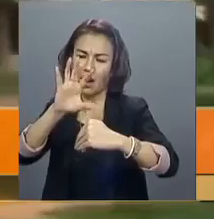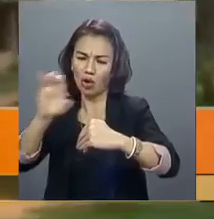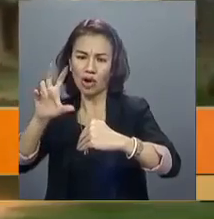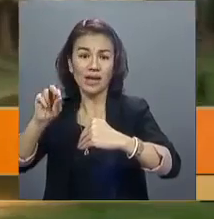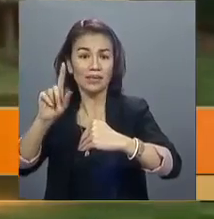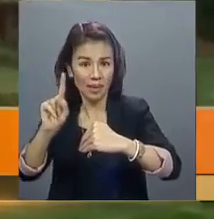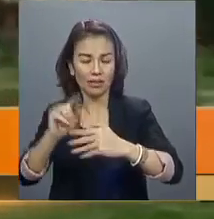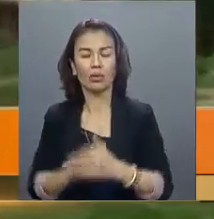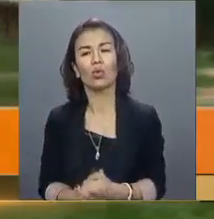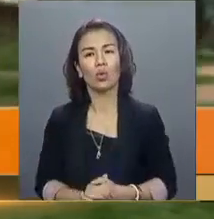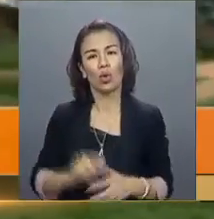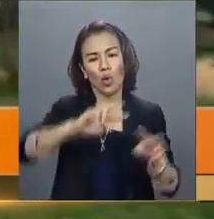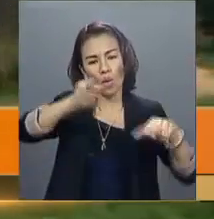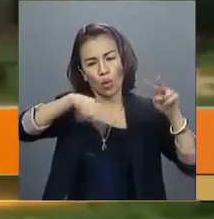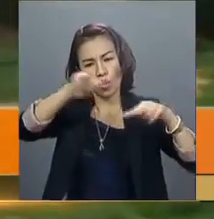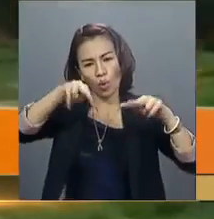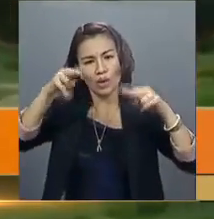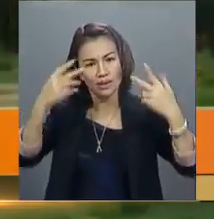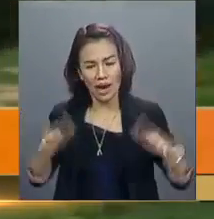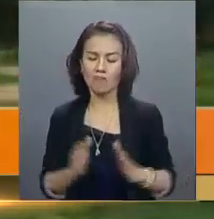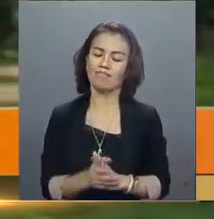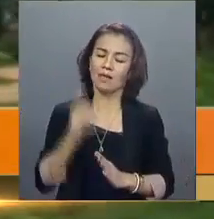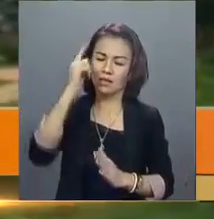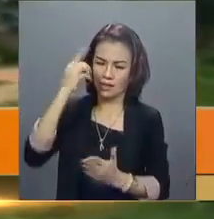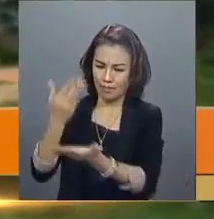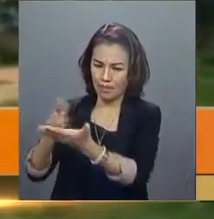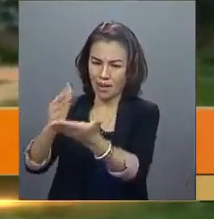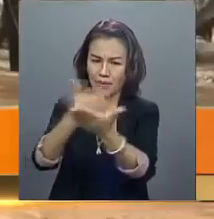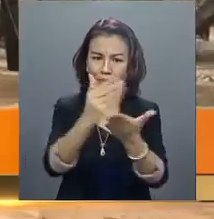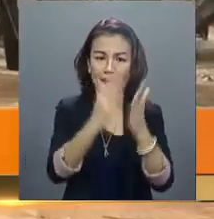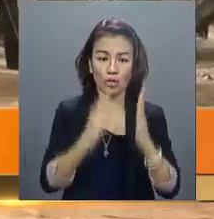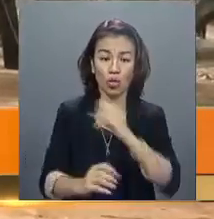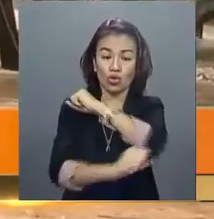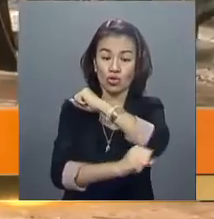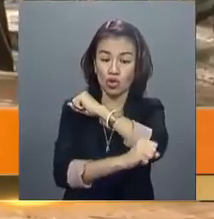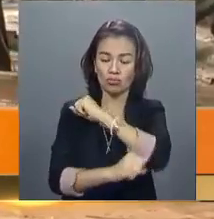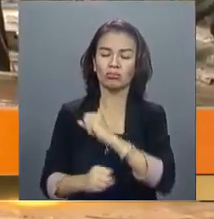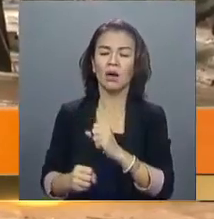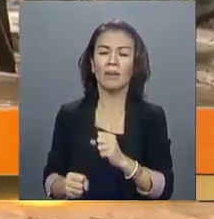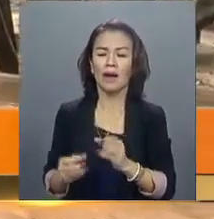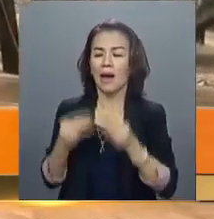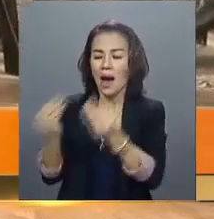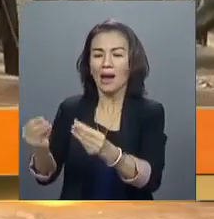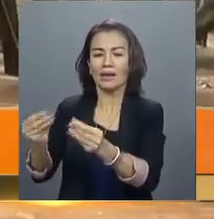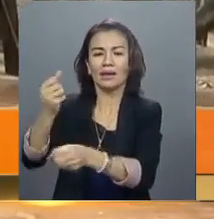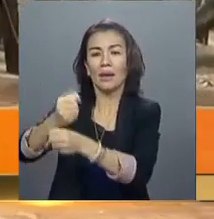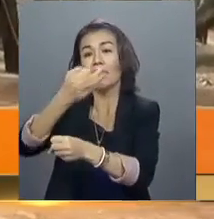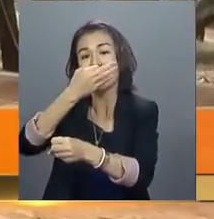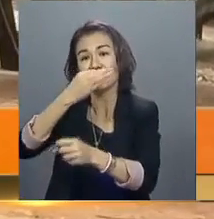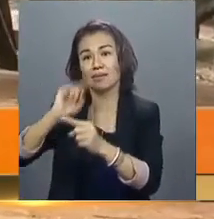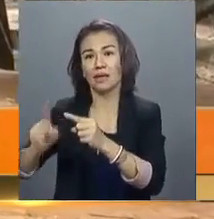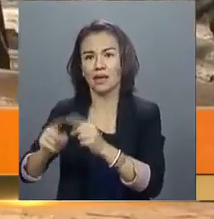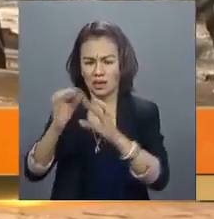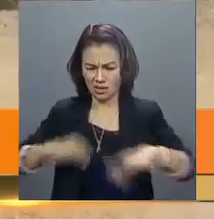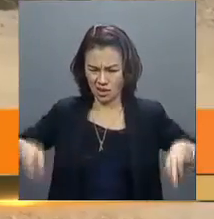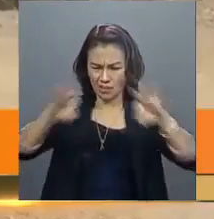จว่ามีพื้นที่ที่จะจัดสรรให้กับเกษตรกรที่ไม่มีที่ดินทำกินได้เท่าไหร่นะคะรวมถึงสำรวจความจำเป็นในการใช้ที่ดิน